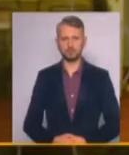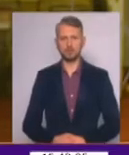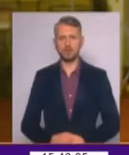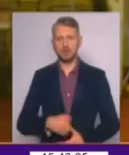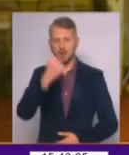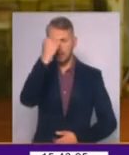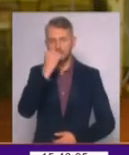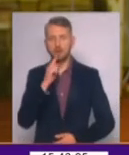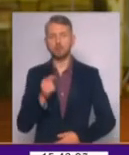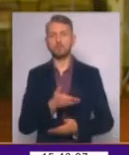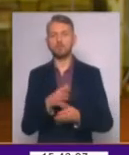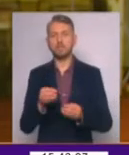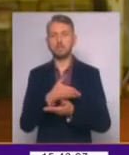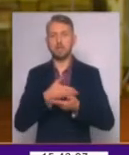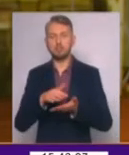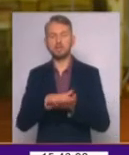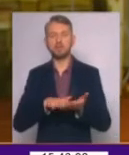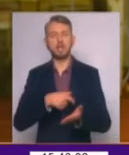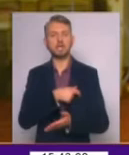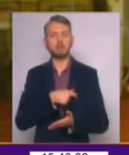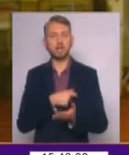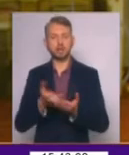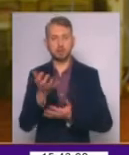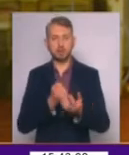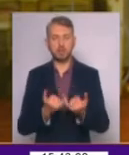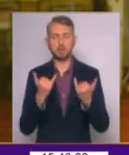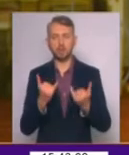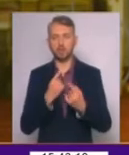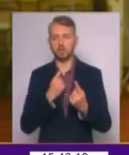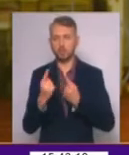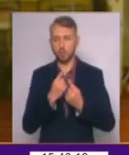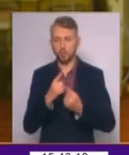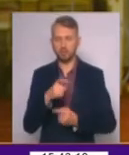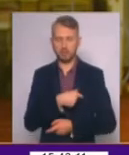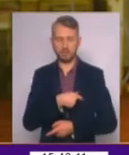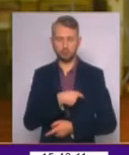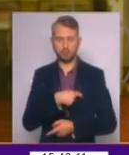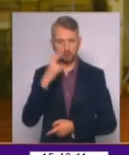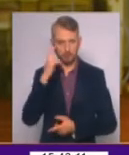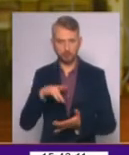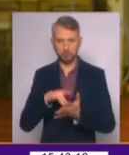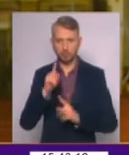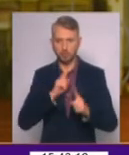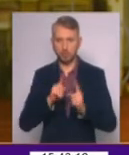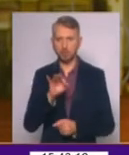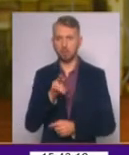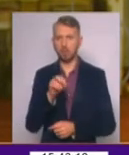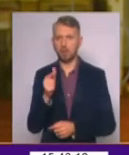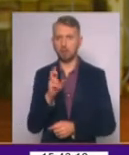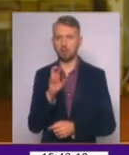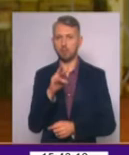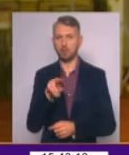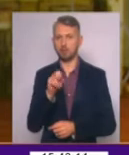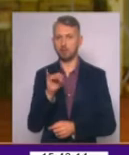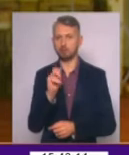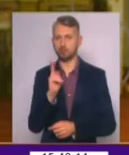Дякую за те, що ви з нами. Триває ефір депутатської приймальні. Я нагадаю, сьогодні ми спілкуємося з депутатом Київської міської ради паном Олегом Бондарчуком,